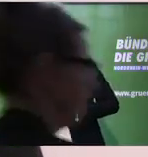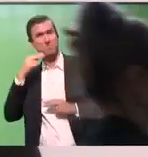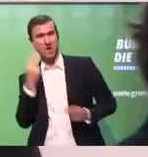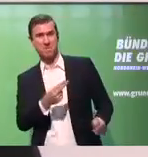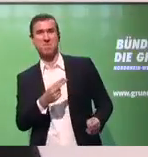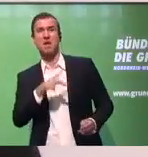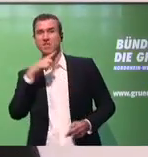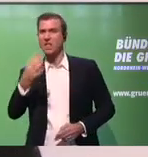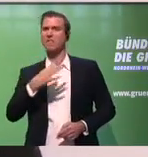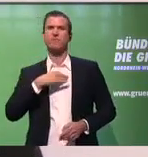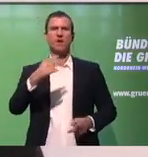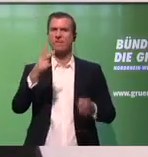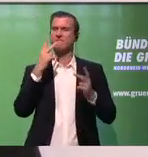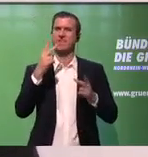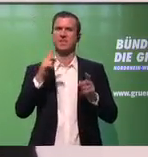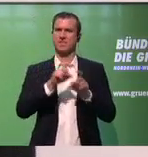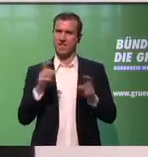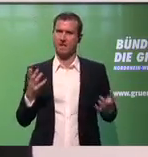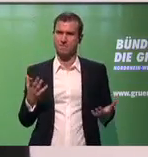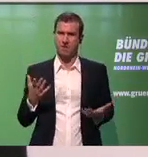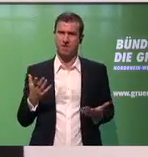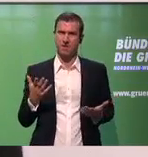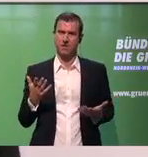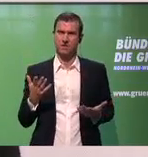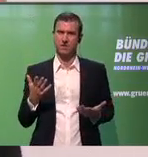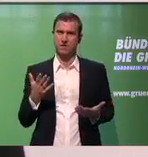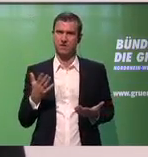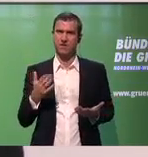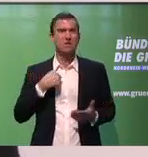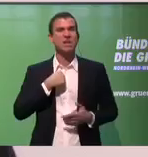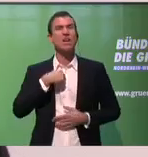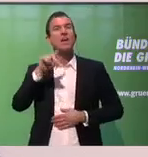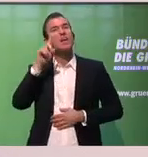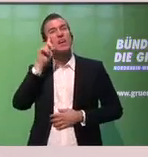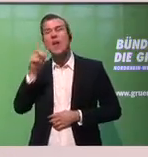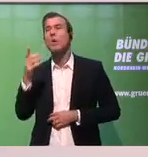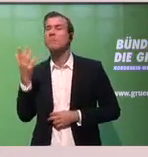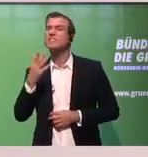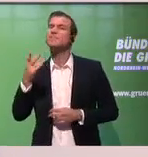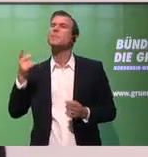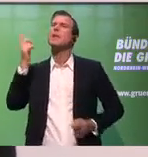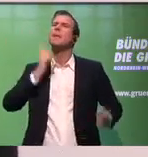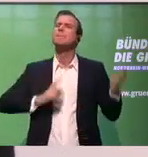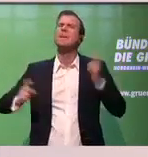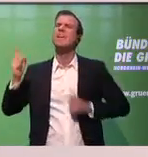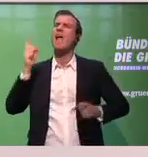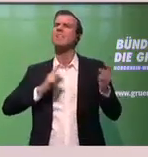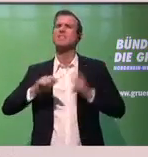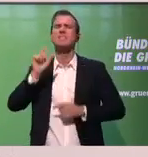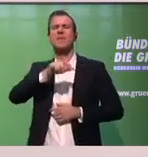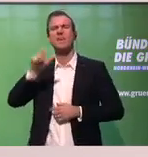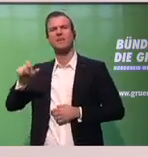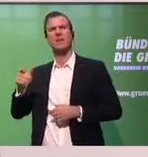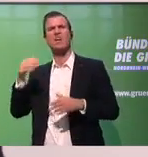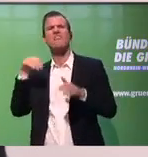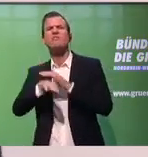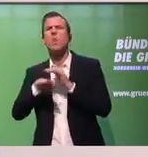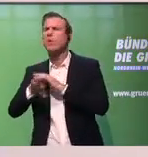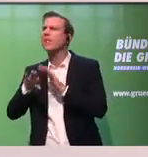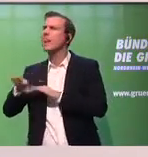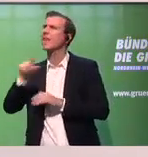ein wichtiger Sieg. Ich glaube, dass die Tatsache, dass man Migrantinnen und Migranten,